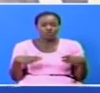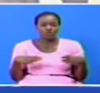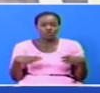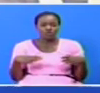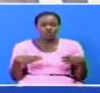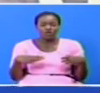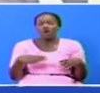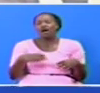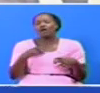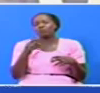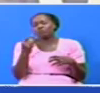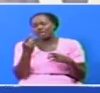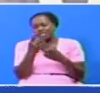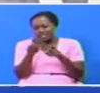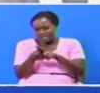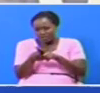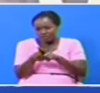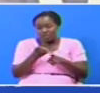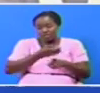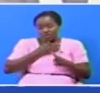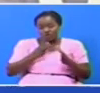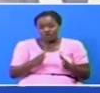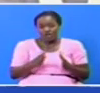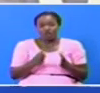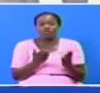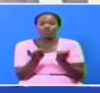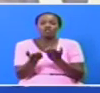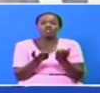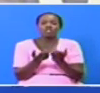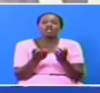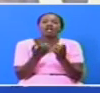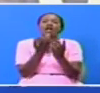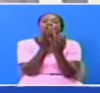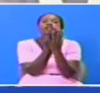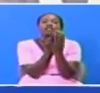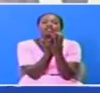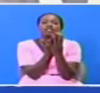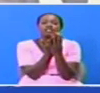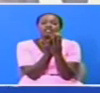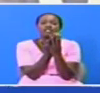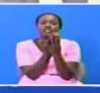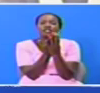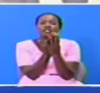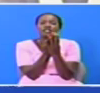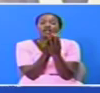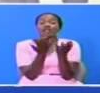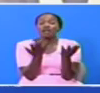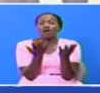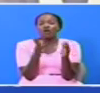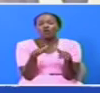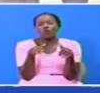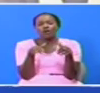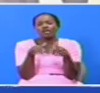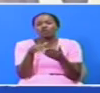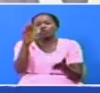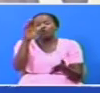along with the owner of the business were arrested, that we are holding them for further